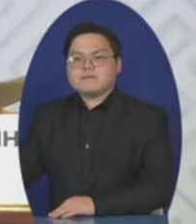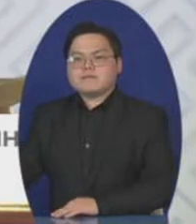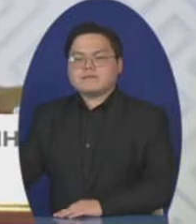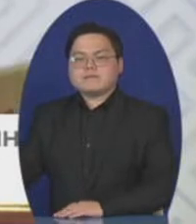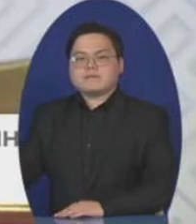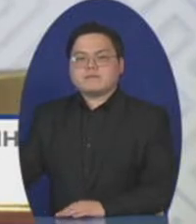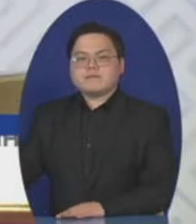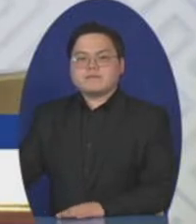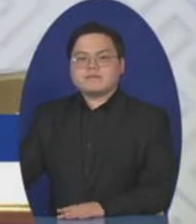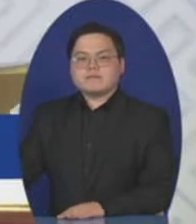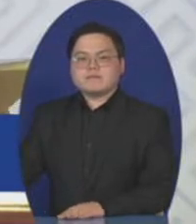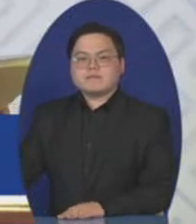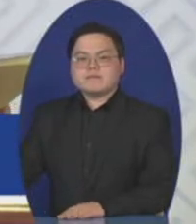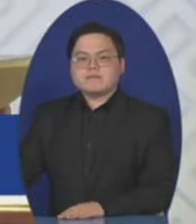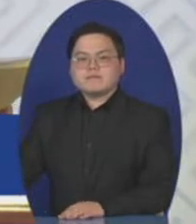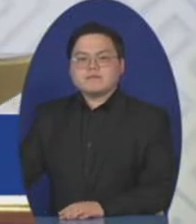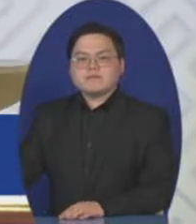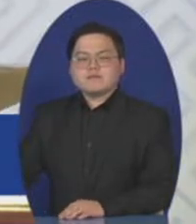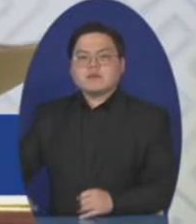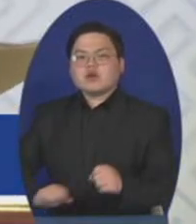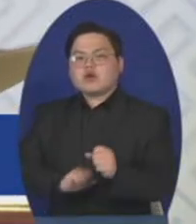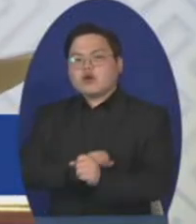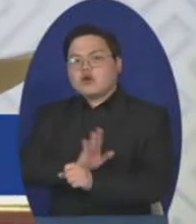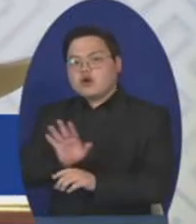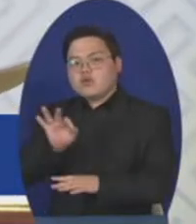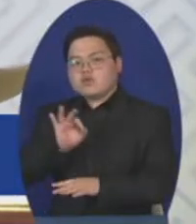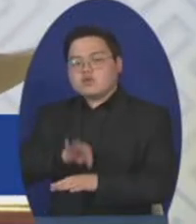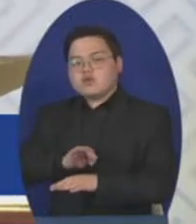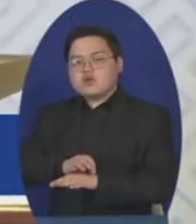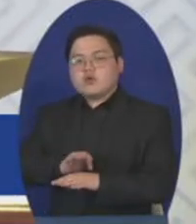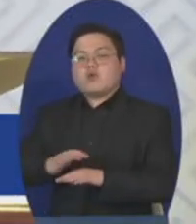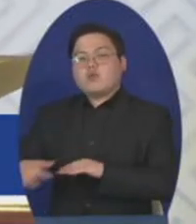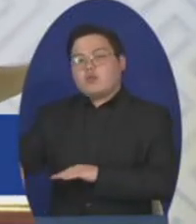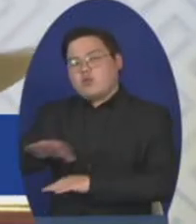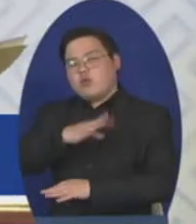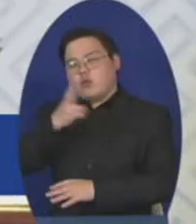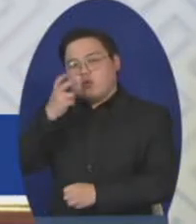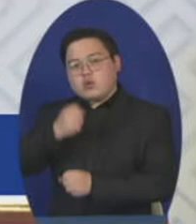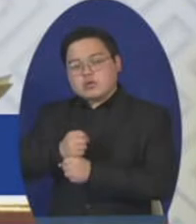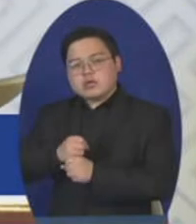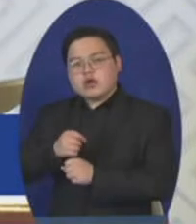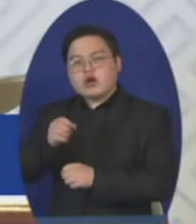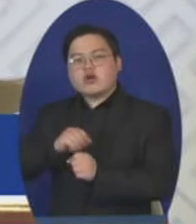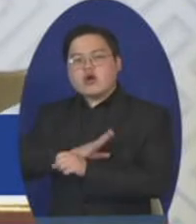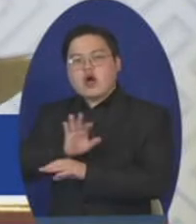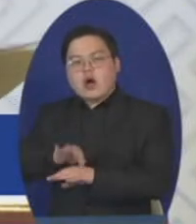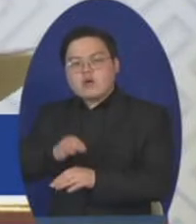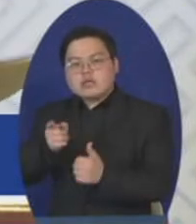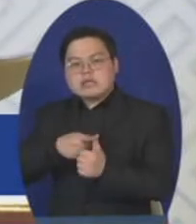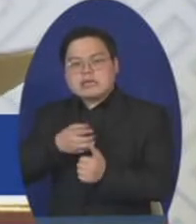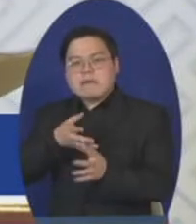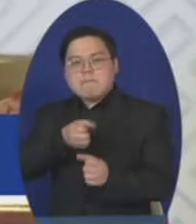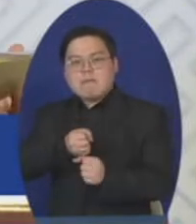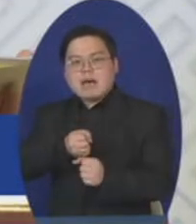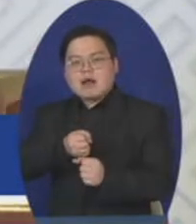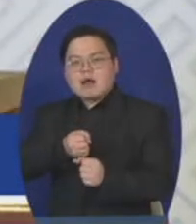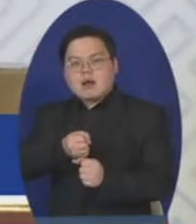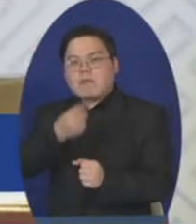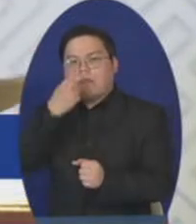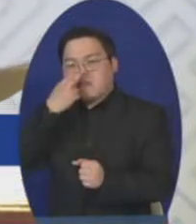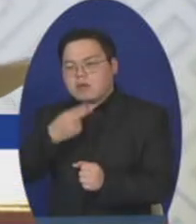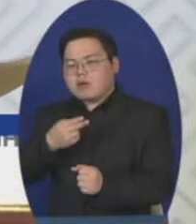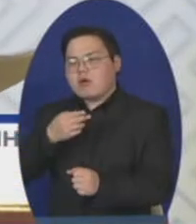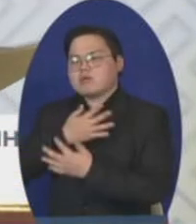COVID-19-ийн одоо тархалтын үед бол бүх арга хэмжээг COVID-оор далимдуулж хүмүүс тайван жагсах,